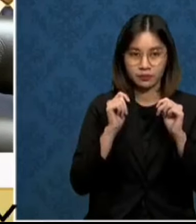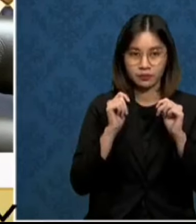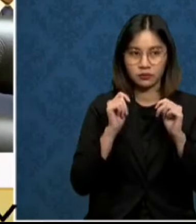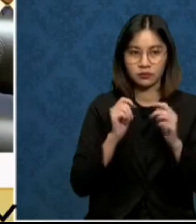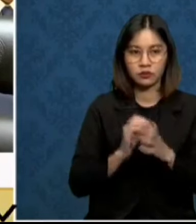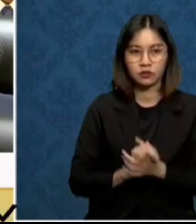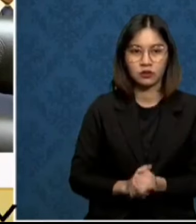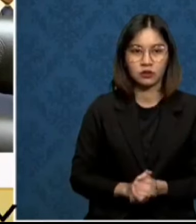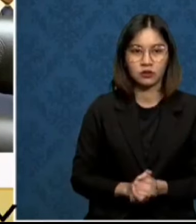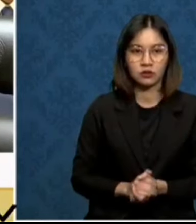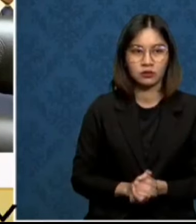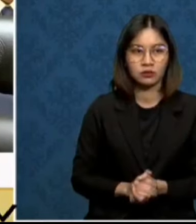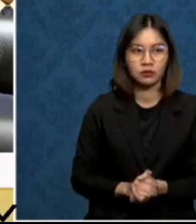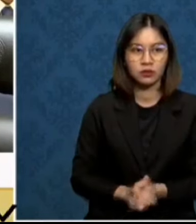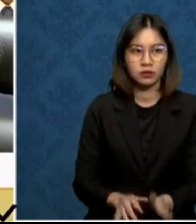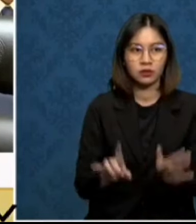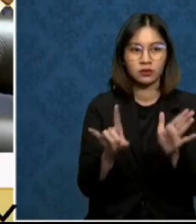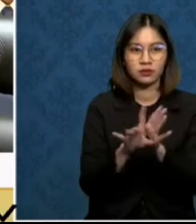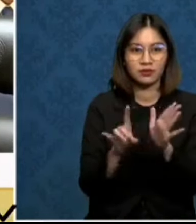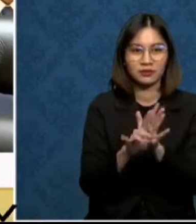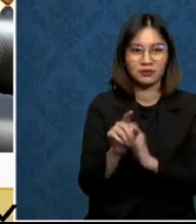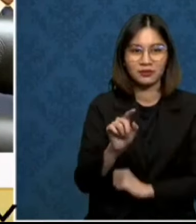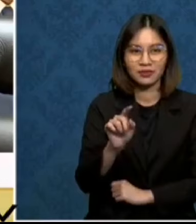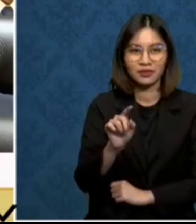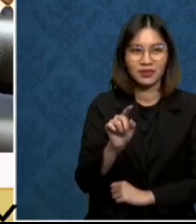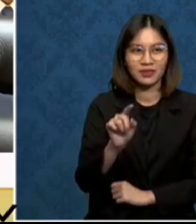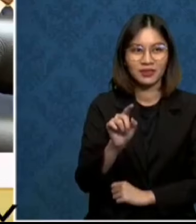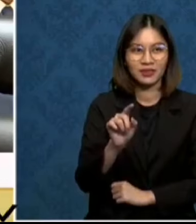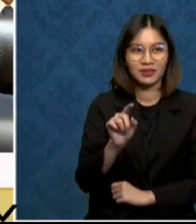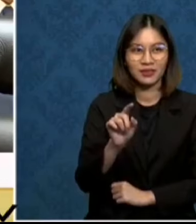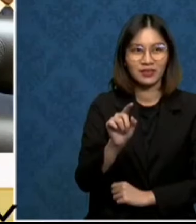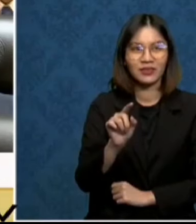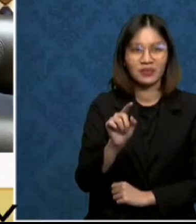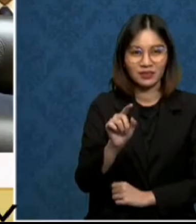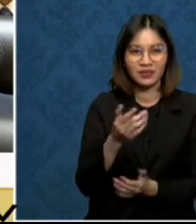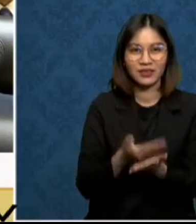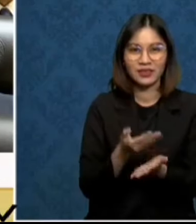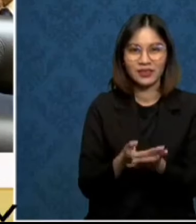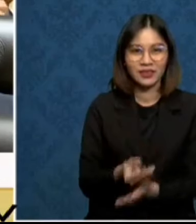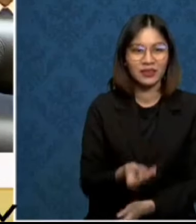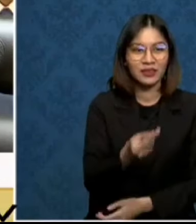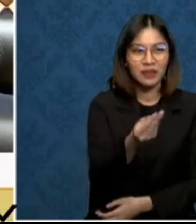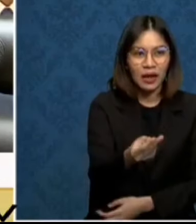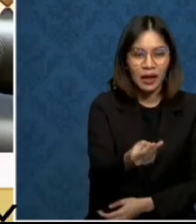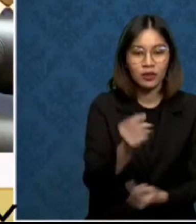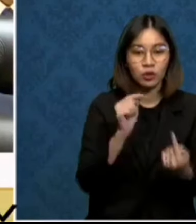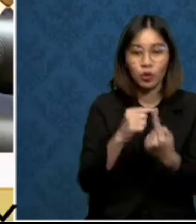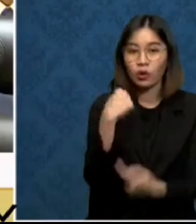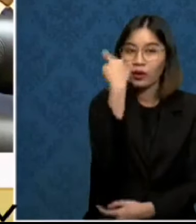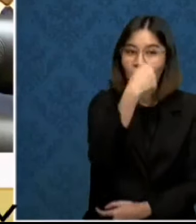ตอบว่าสุดท้ายแล้วที่แจกไปเนี่ยเพื่อ